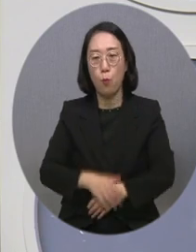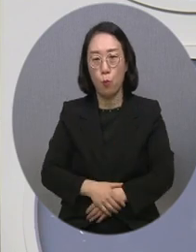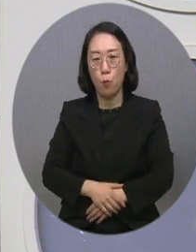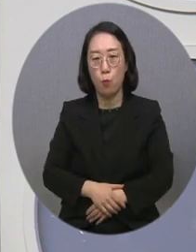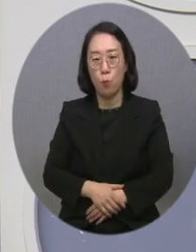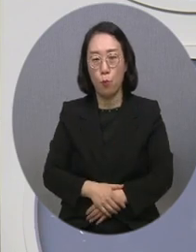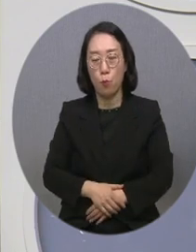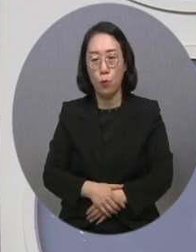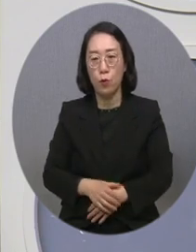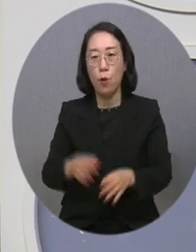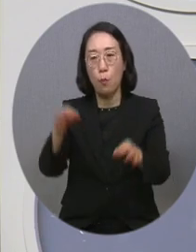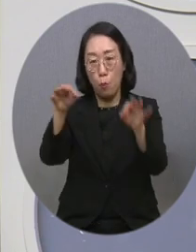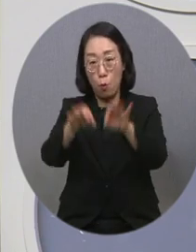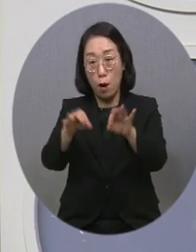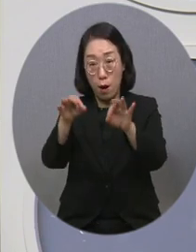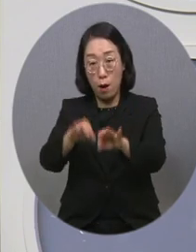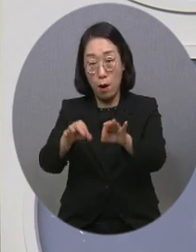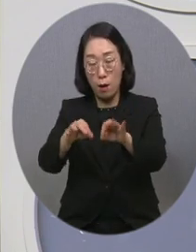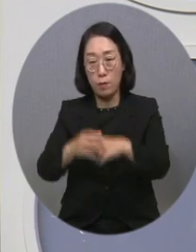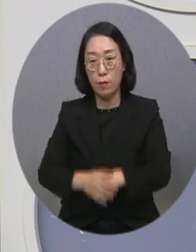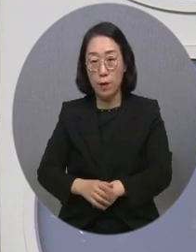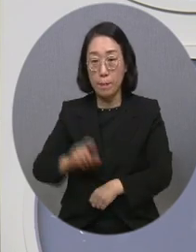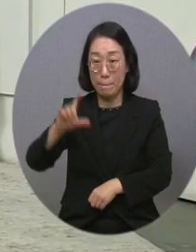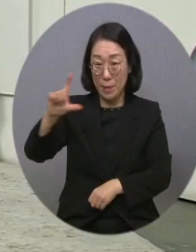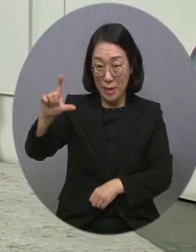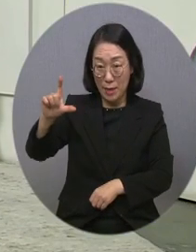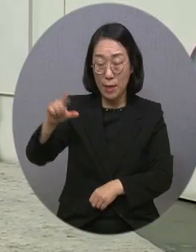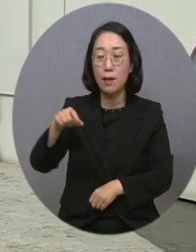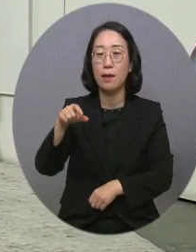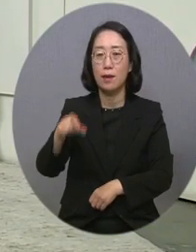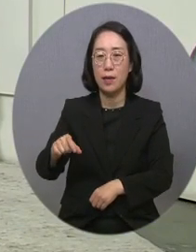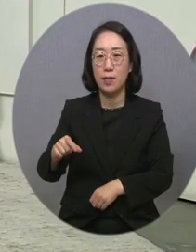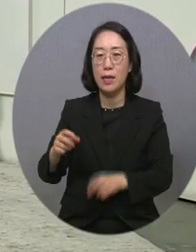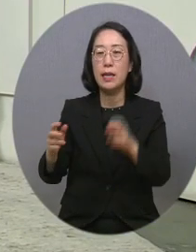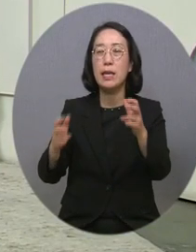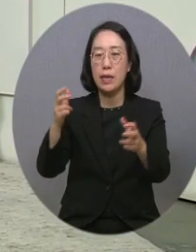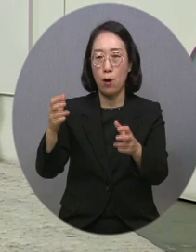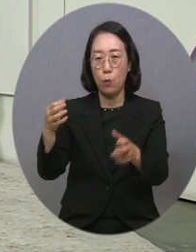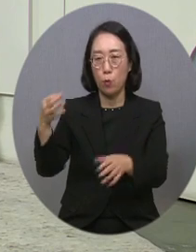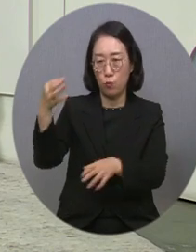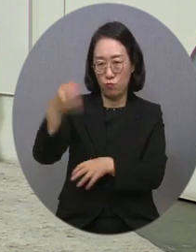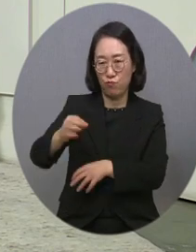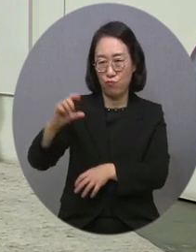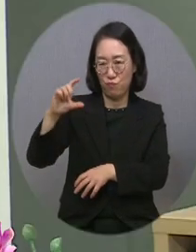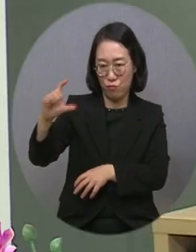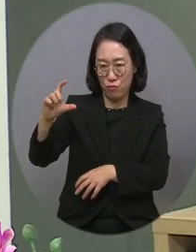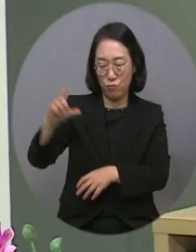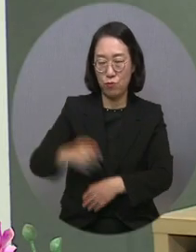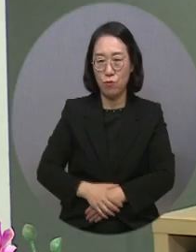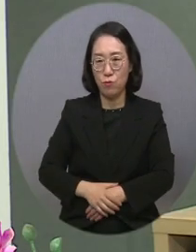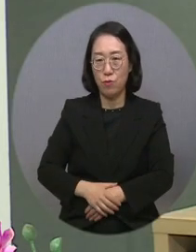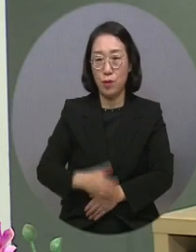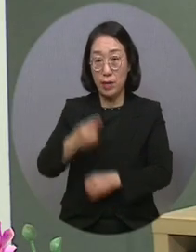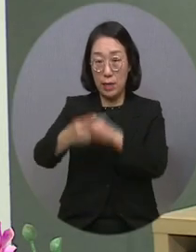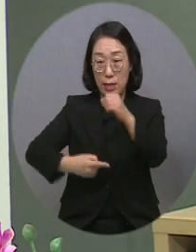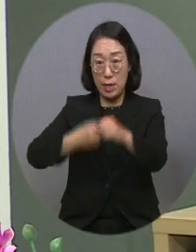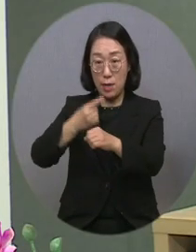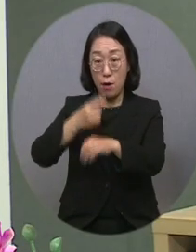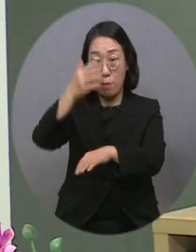이제 그런데 이제 기업 비중이 좀 크다고 봐야죠. 그렇죠. 이제, 네. 대개 이제 연말이